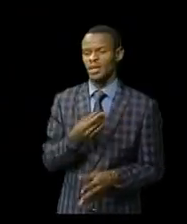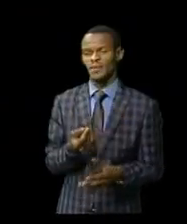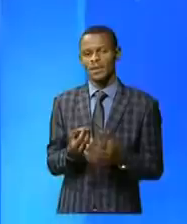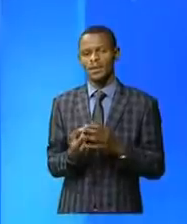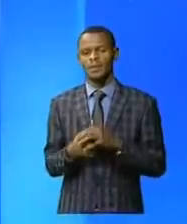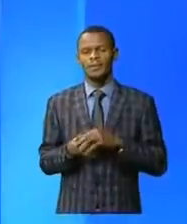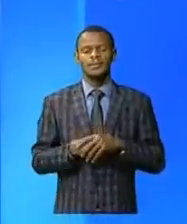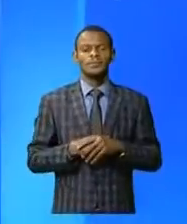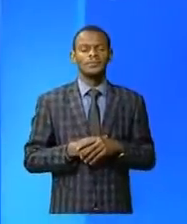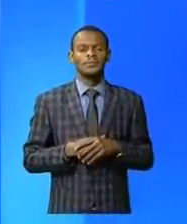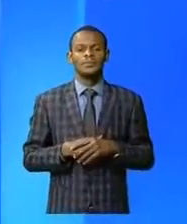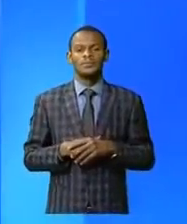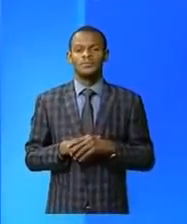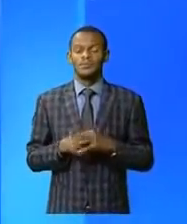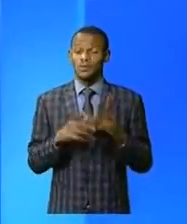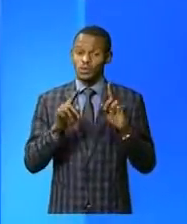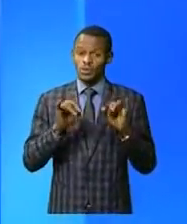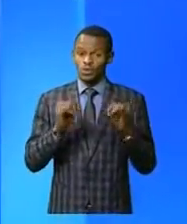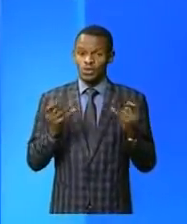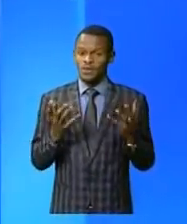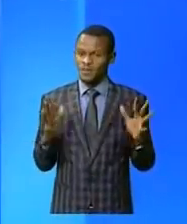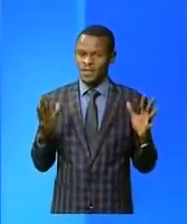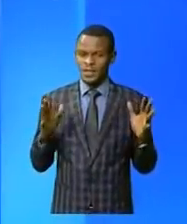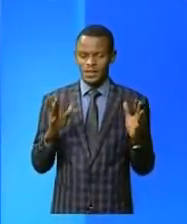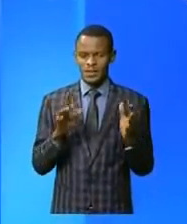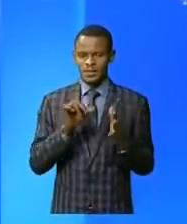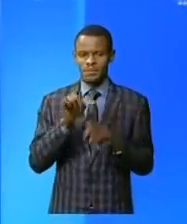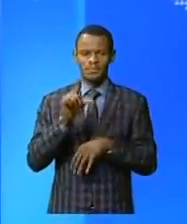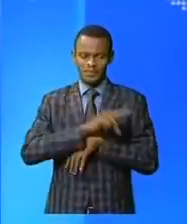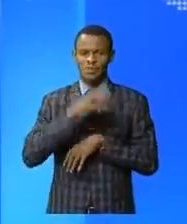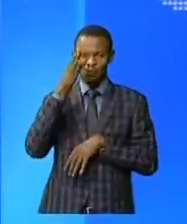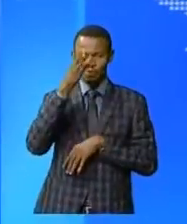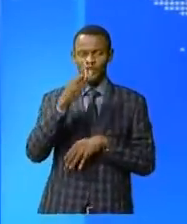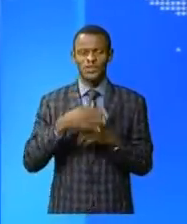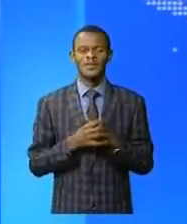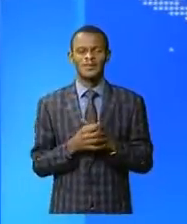ancêtres. Ce journal est fini. Je vous retrouve lundi prochain à la même heure et avec le